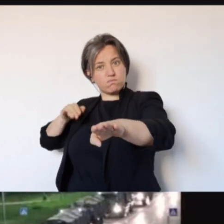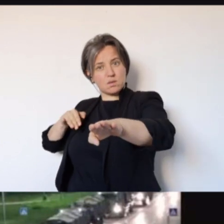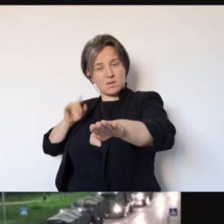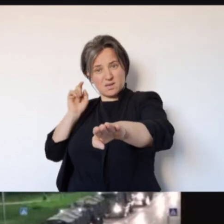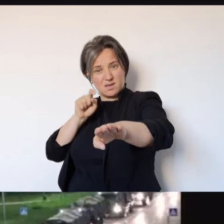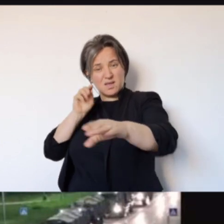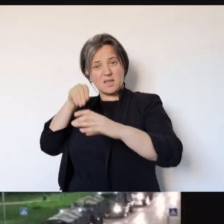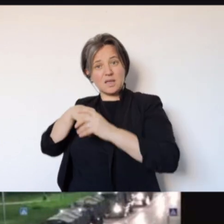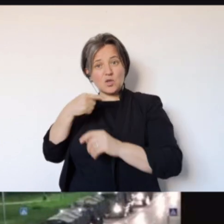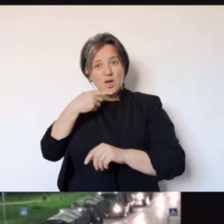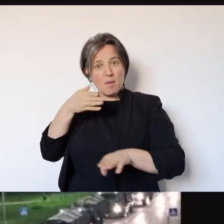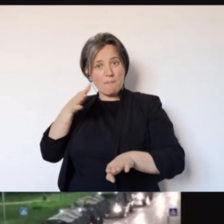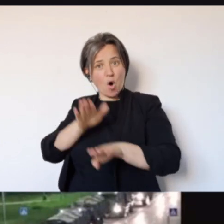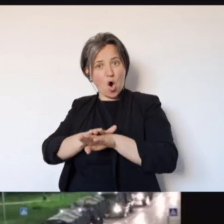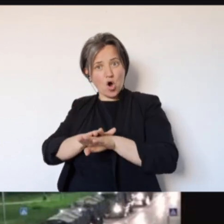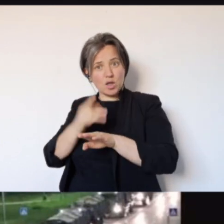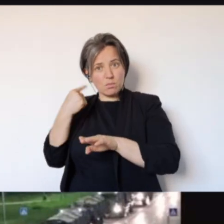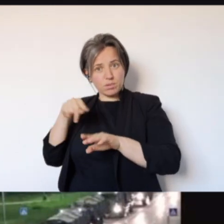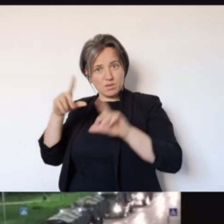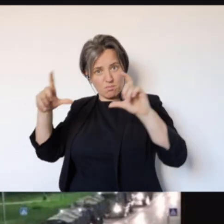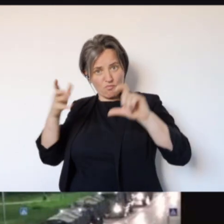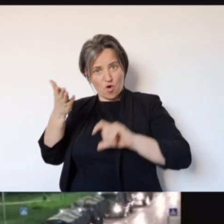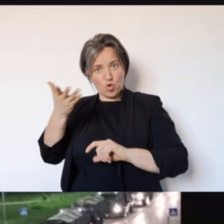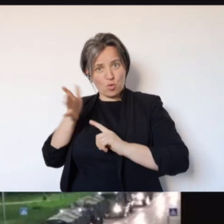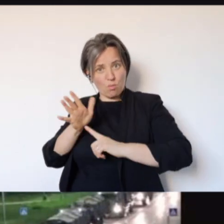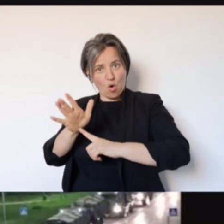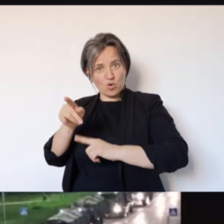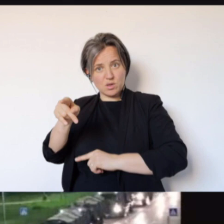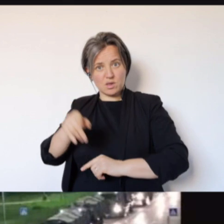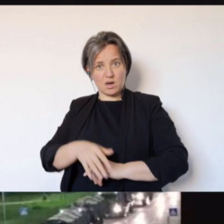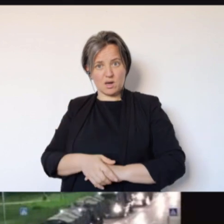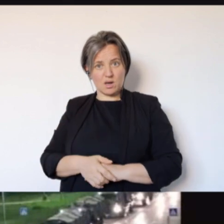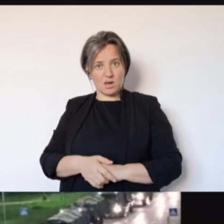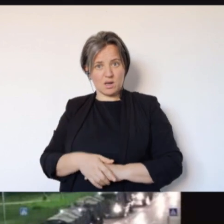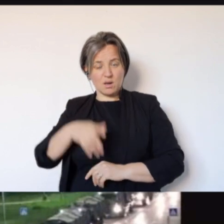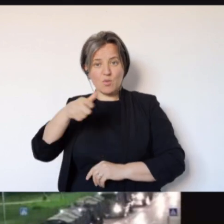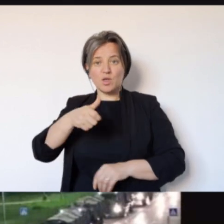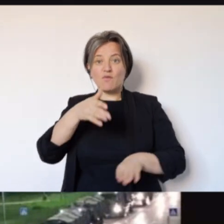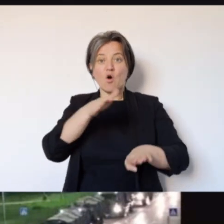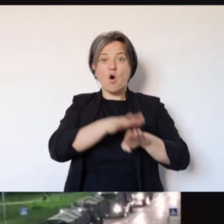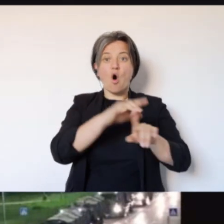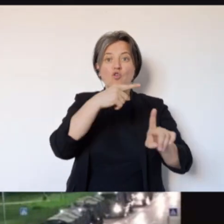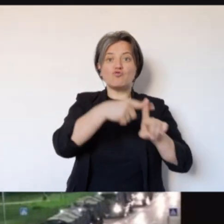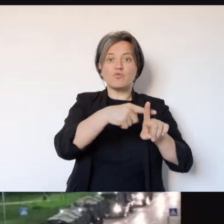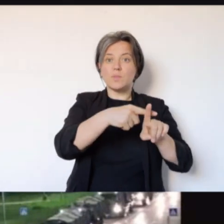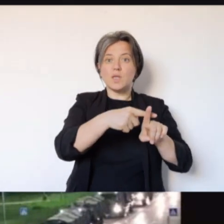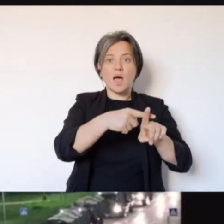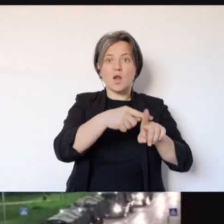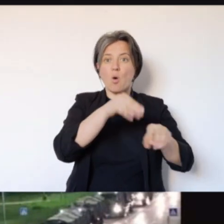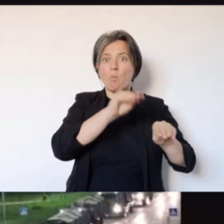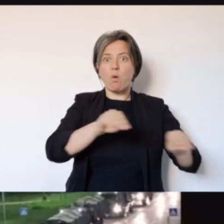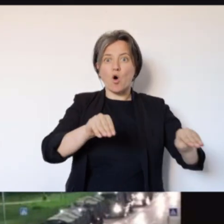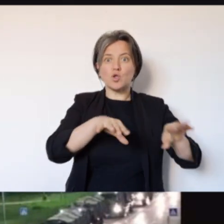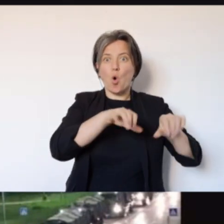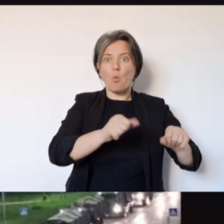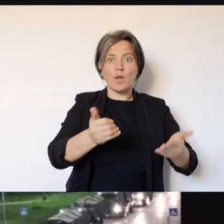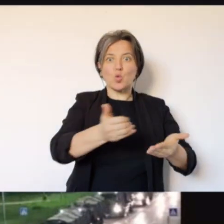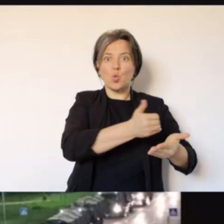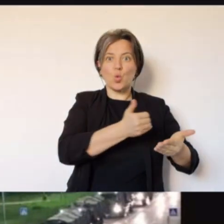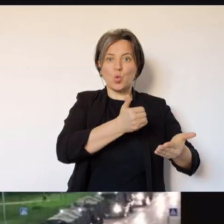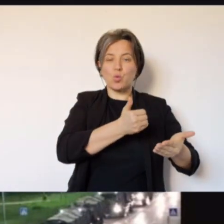via i morti che non avevano più posto nei cimiteri vicino